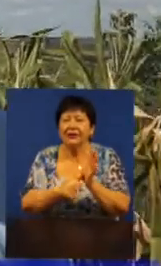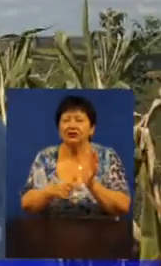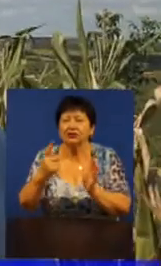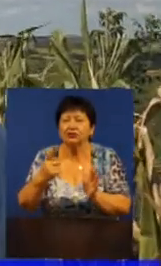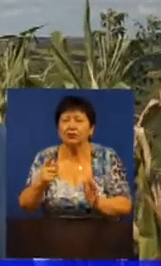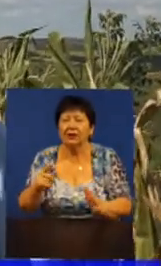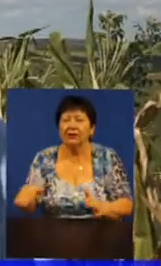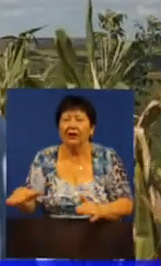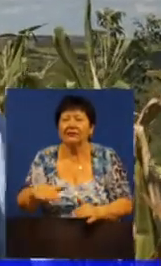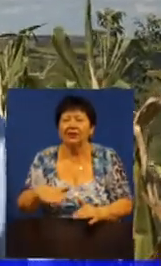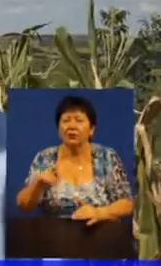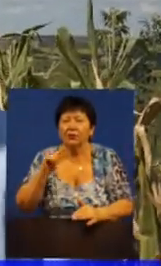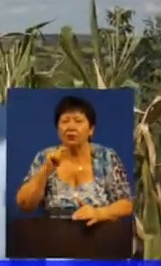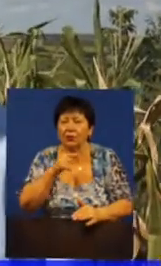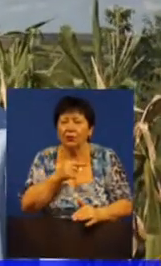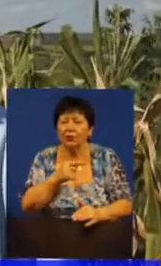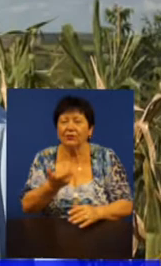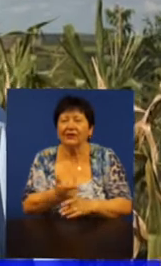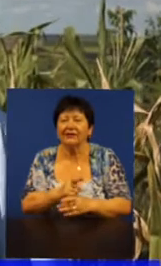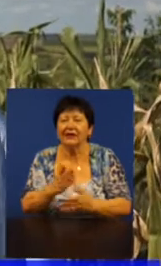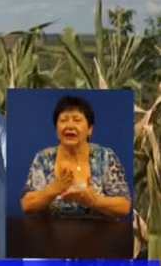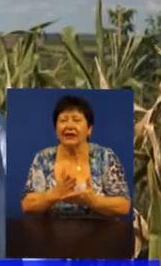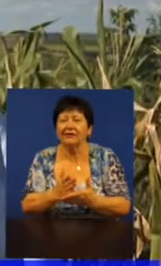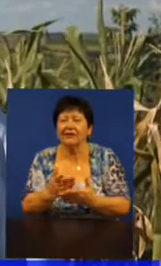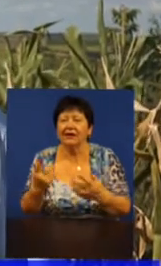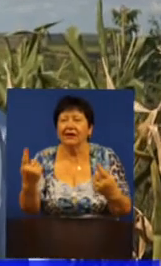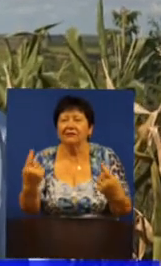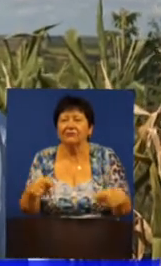porumb, din care tot e afectat